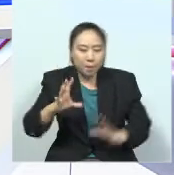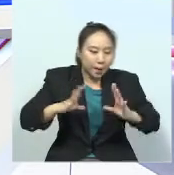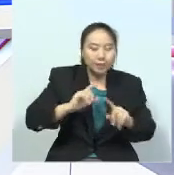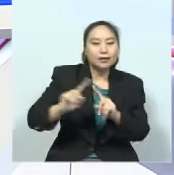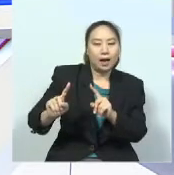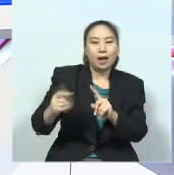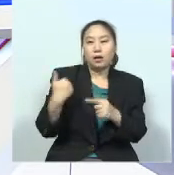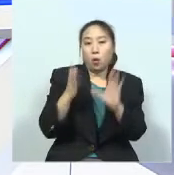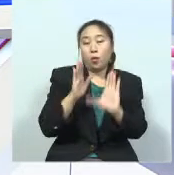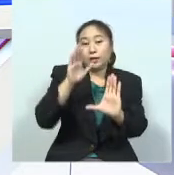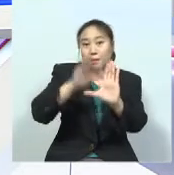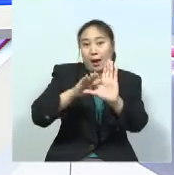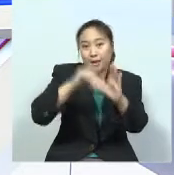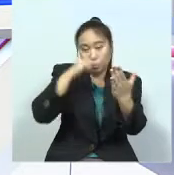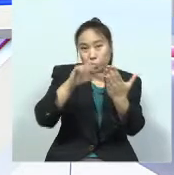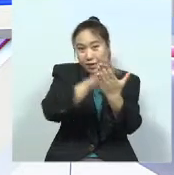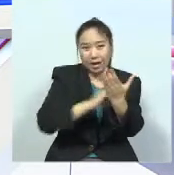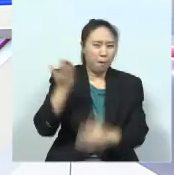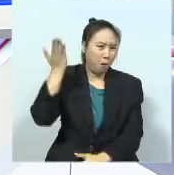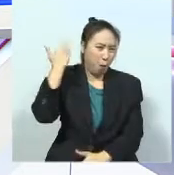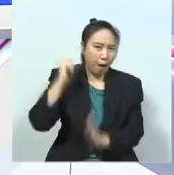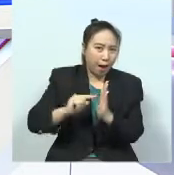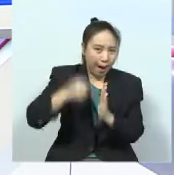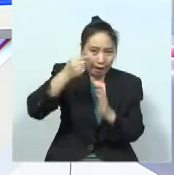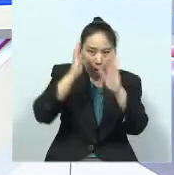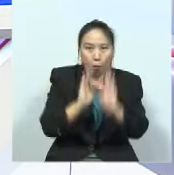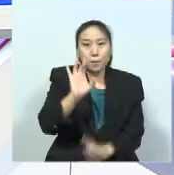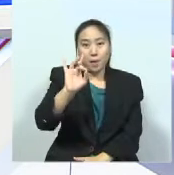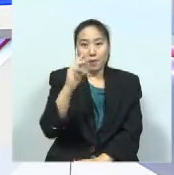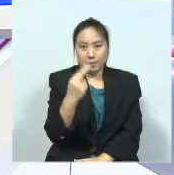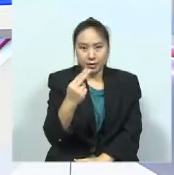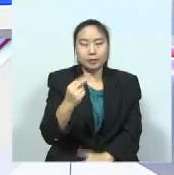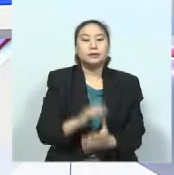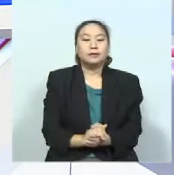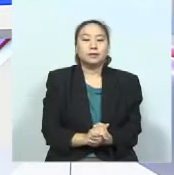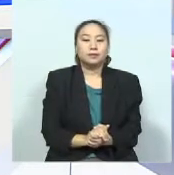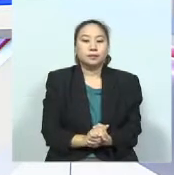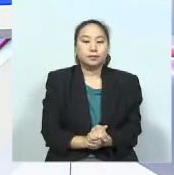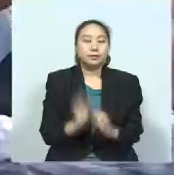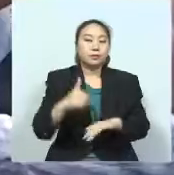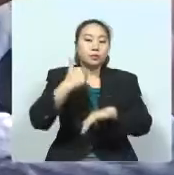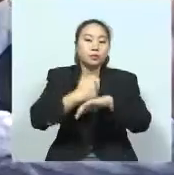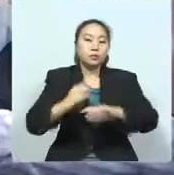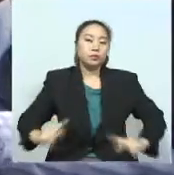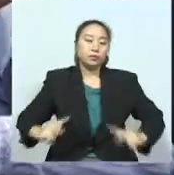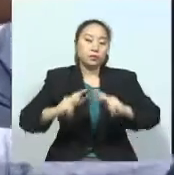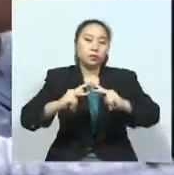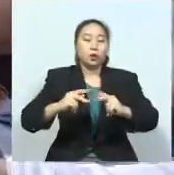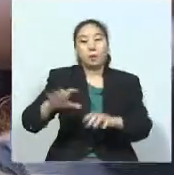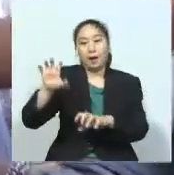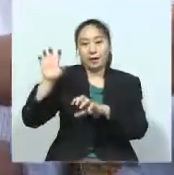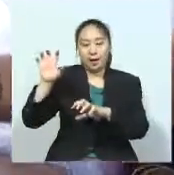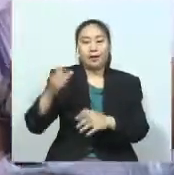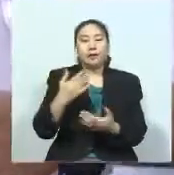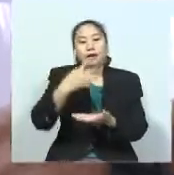ผู้ลงทะเบียนร่วมกิจกรรมทั่วประเทศในวันแรกนะคะมีกว่า 80,000 คนแล้วค่ะพลเอกอนุพงษ์เผ่าจินดารัฐมนตรีว่าการกระทรวงม